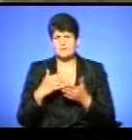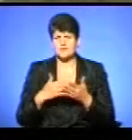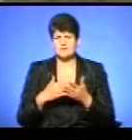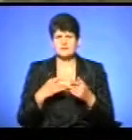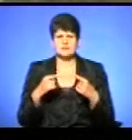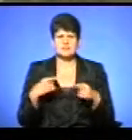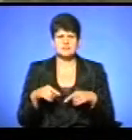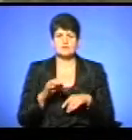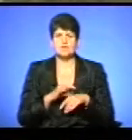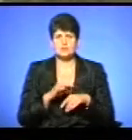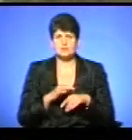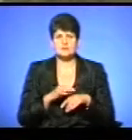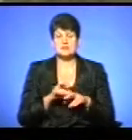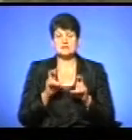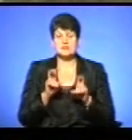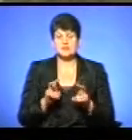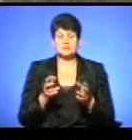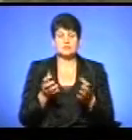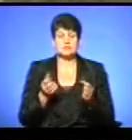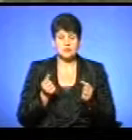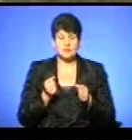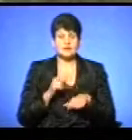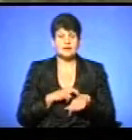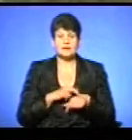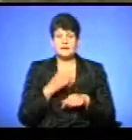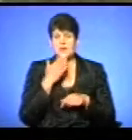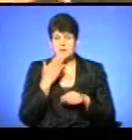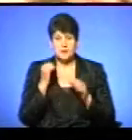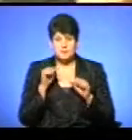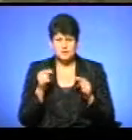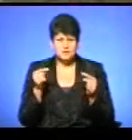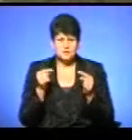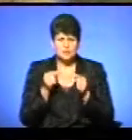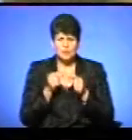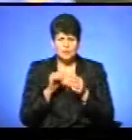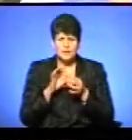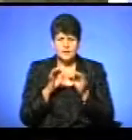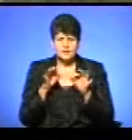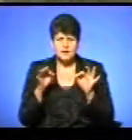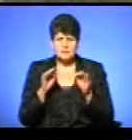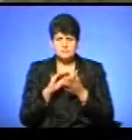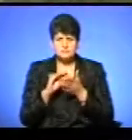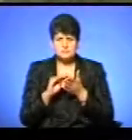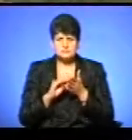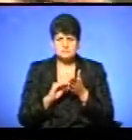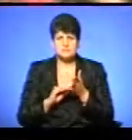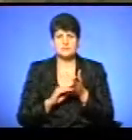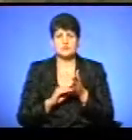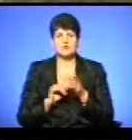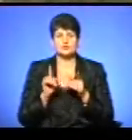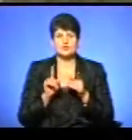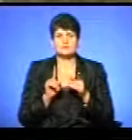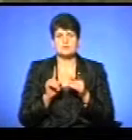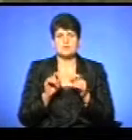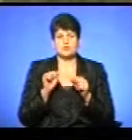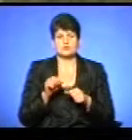різних хвороб. Звичайно, сидячи на прийомі, лікар не мав такої змоги чітко і детально все це відображати, для того, щоб статистика